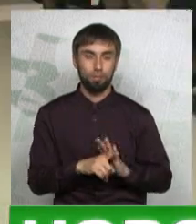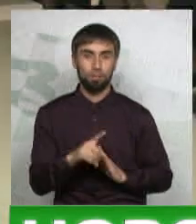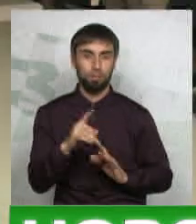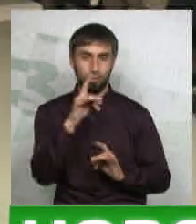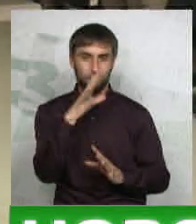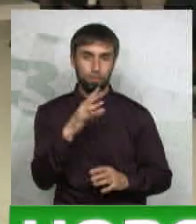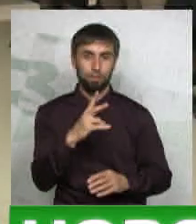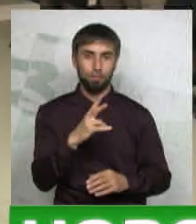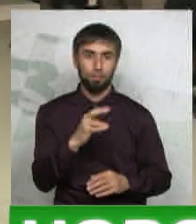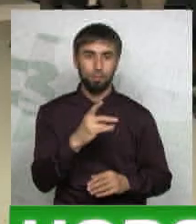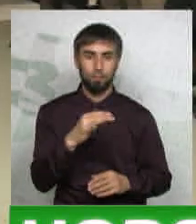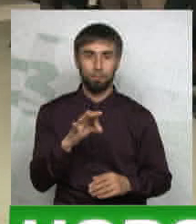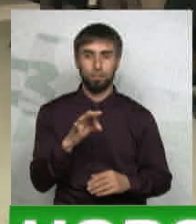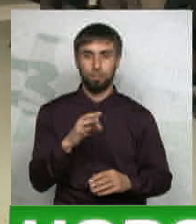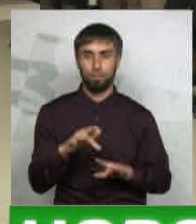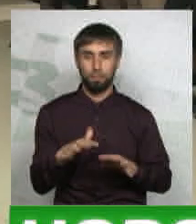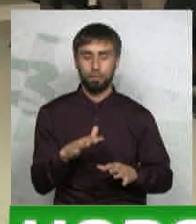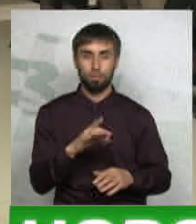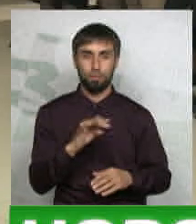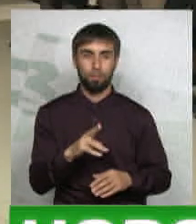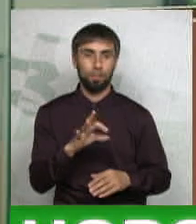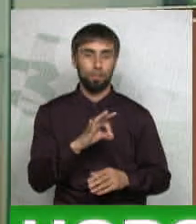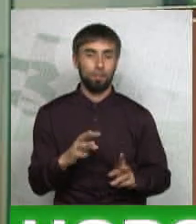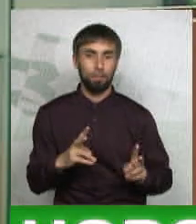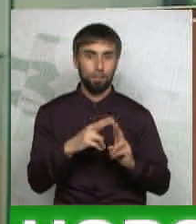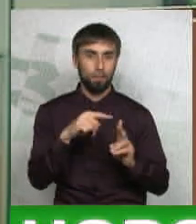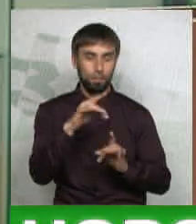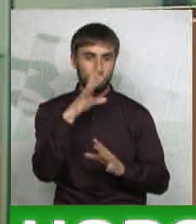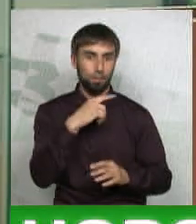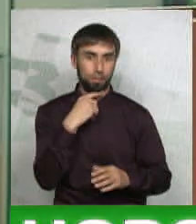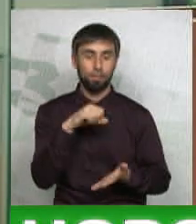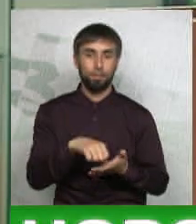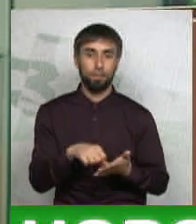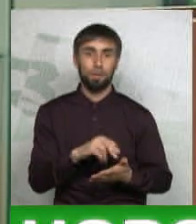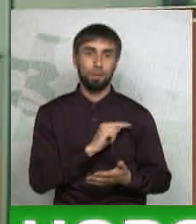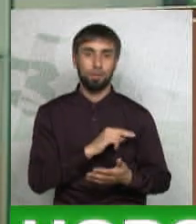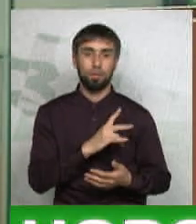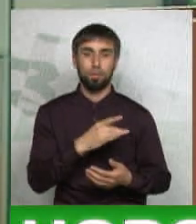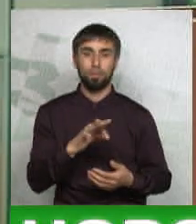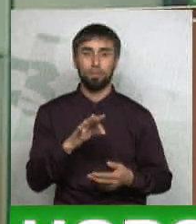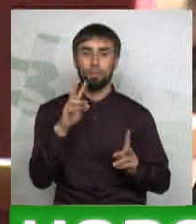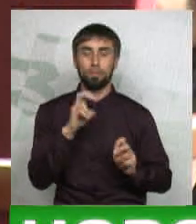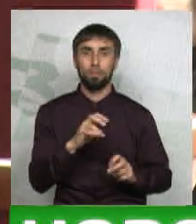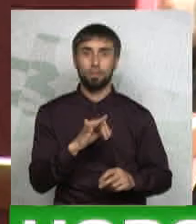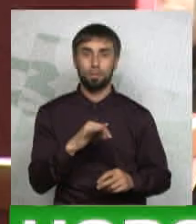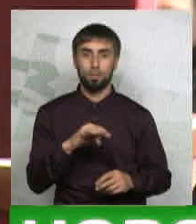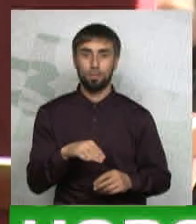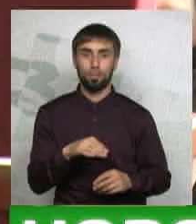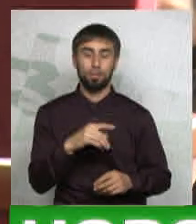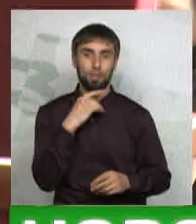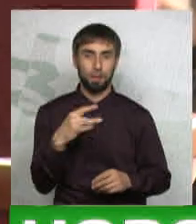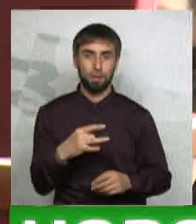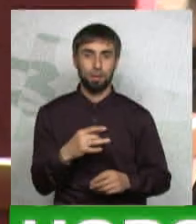культурно-исторические и научно-просветительские мероприятия. С докладами о башенной культуре ингушей выступают сотрудники научно-исследовательского института